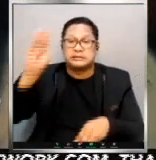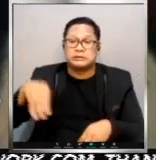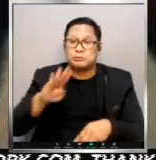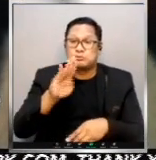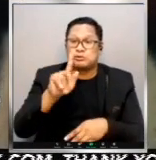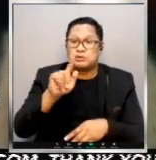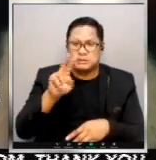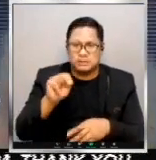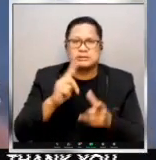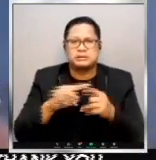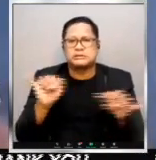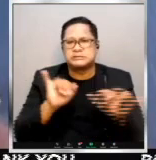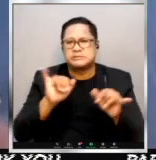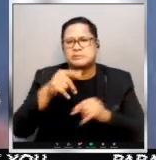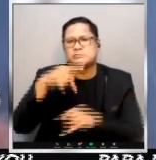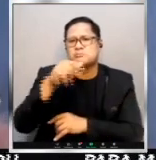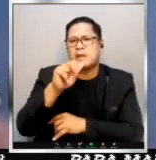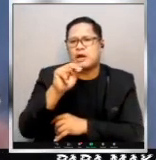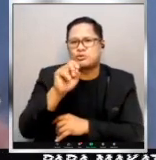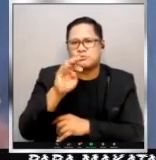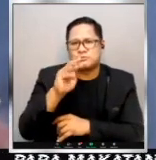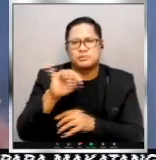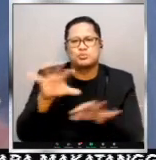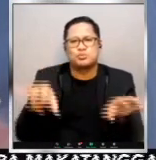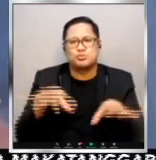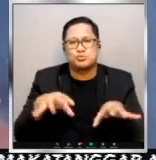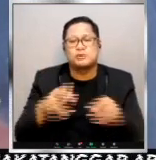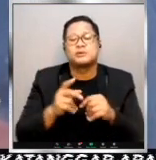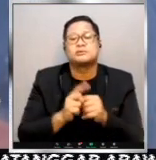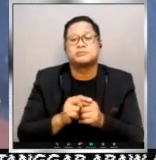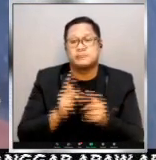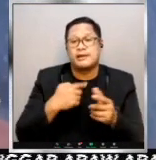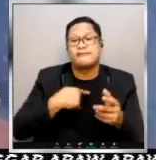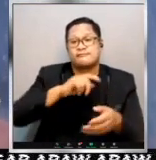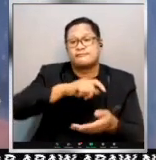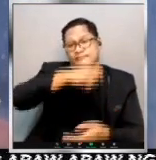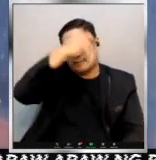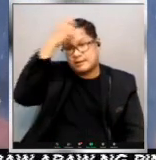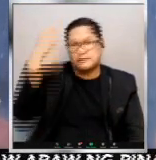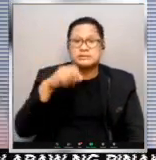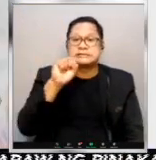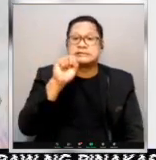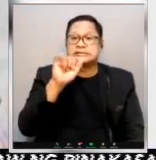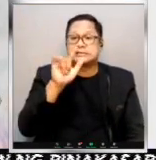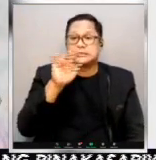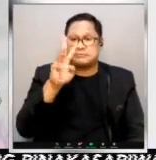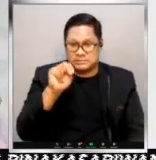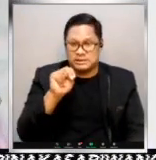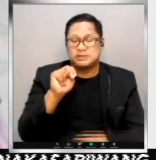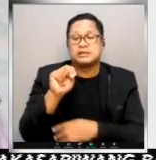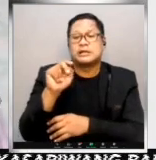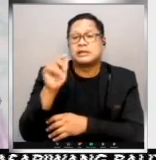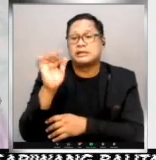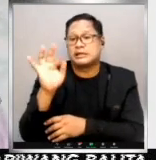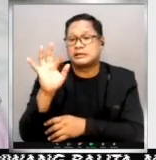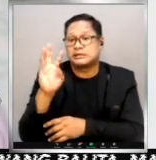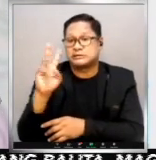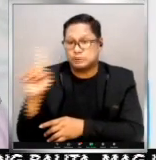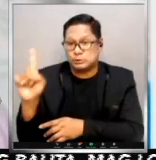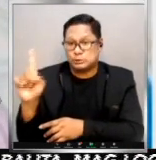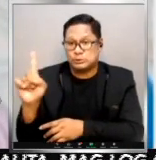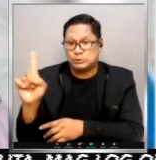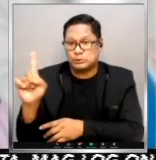Panorama Magazine. Nagtapos siya sa Siliman University noong 1961. Nag-aral din siya sa